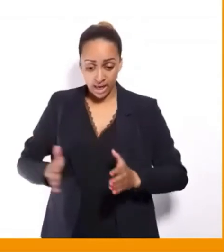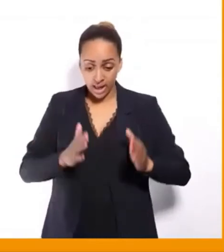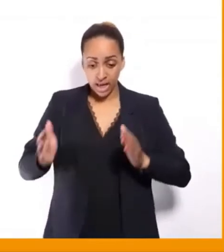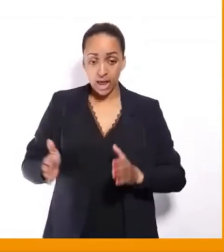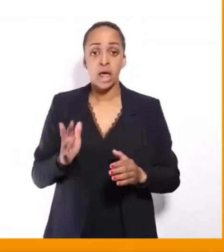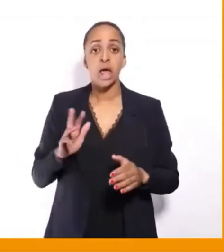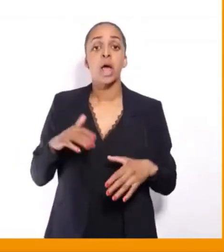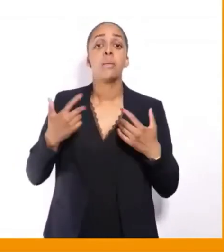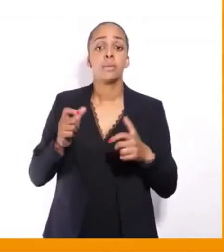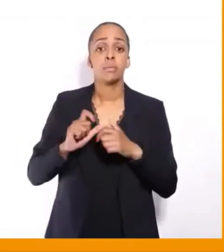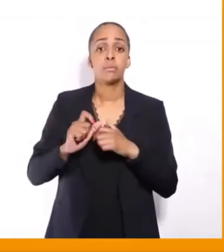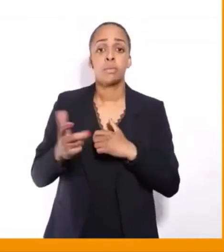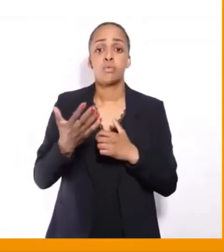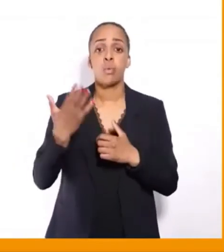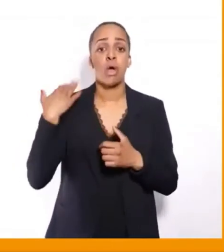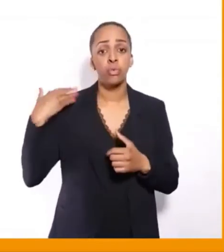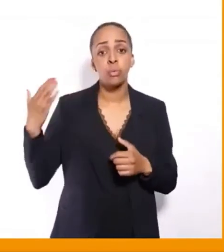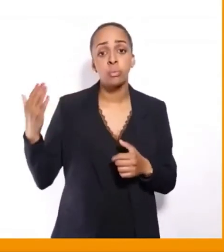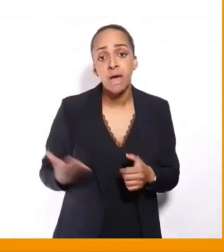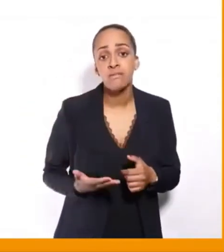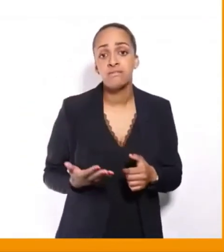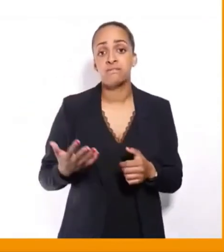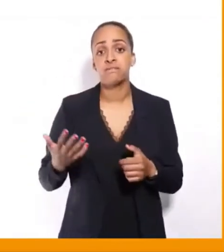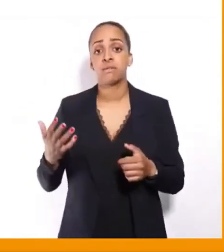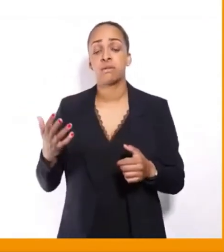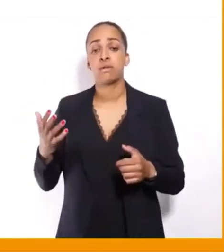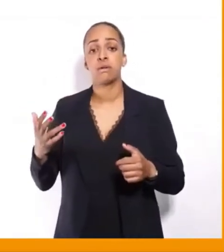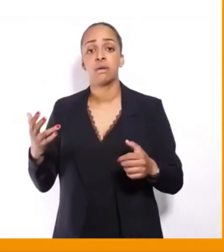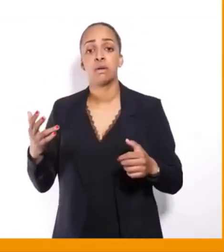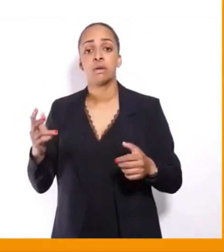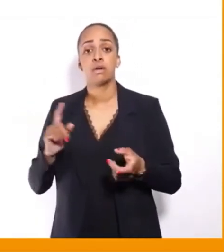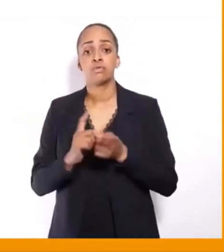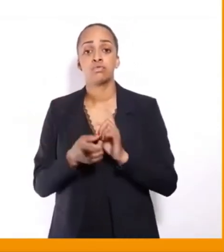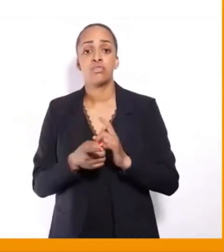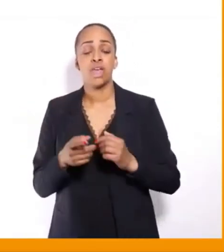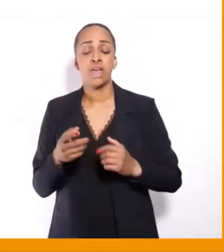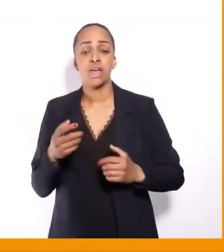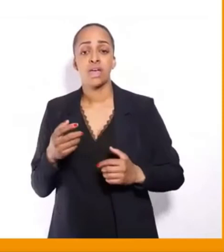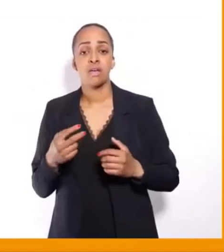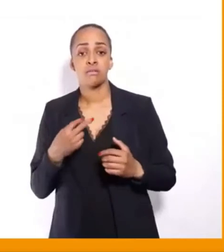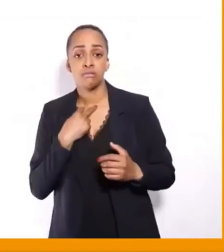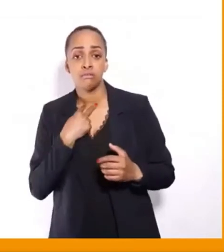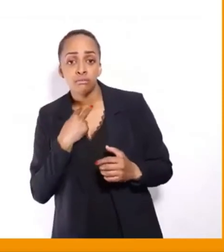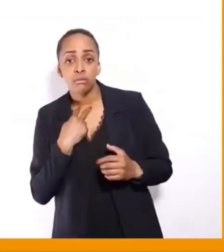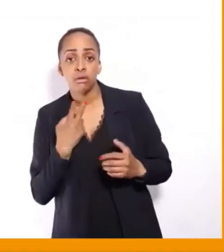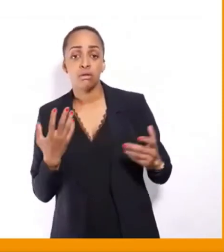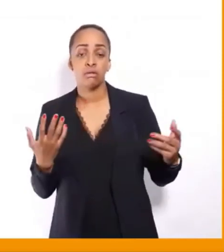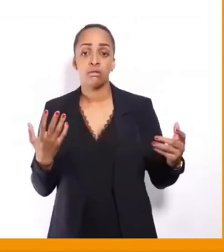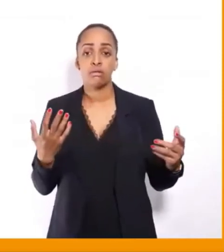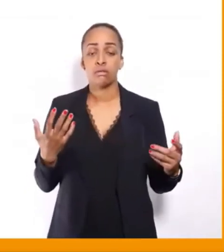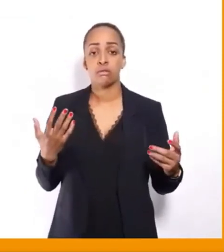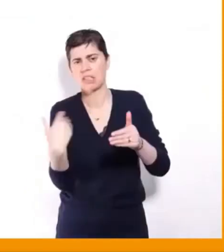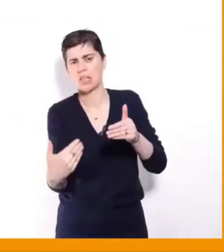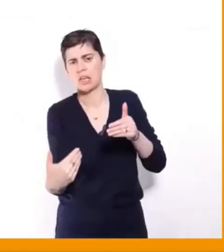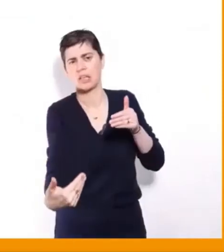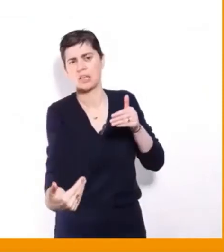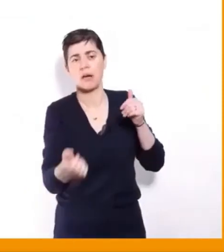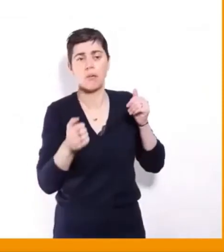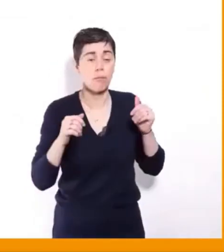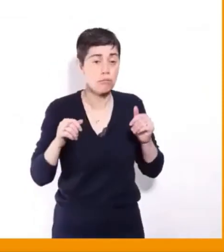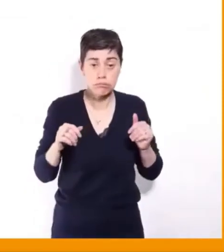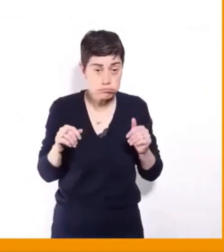niveaux d'invalidité. Bon, et alors il faut se battre, hein, il faut se battre pour y compris faire reconnaître son invalidité.